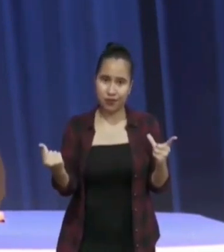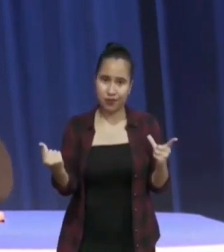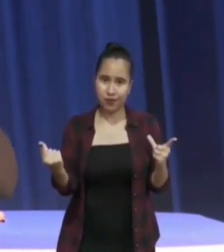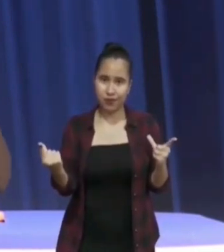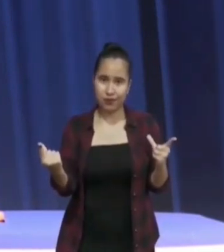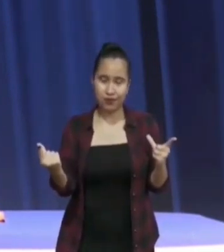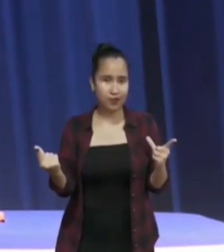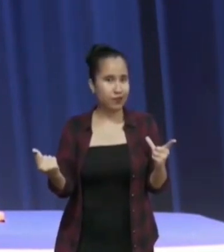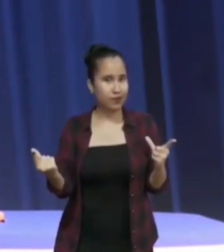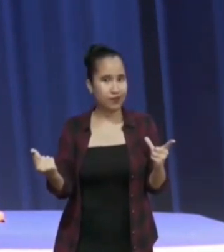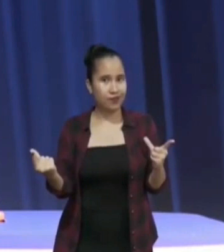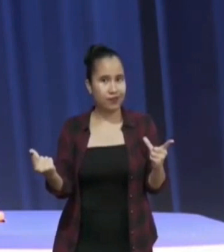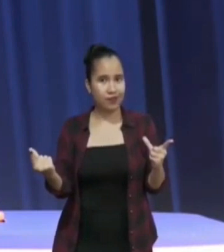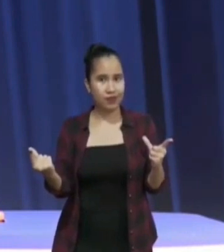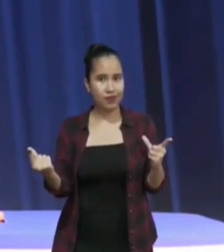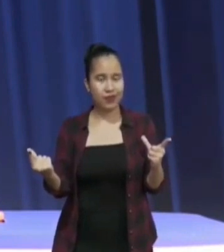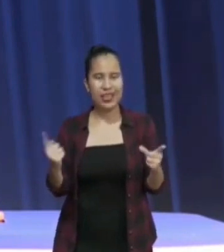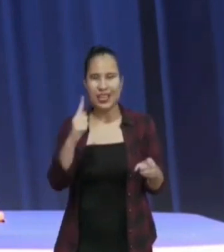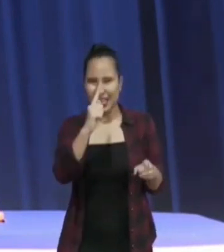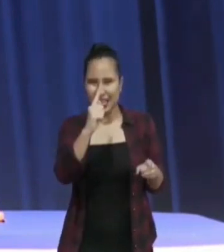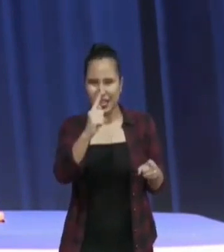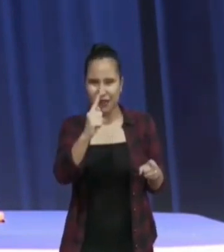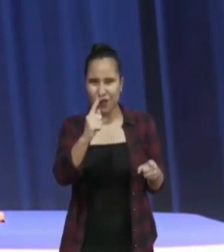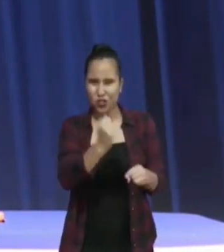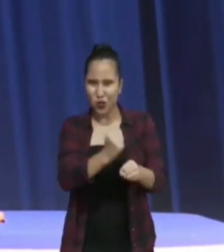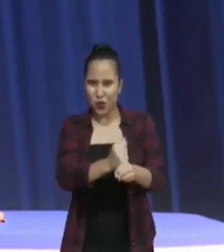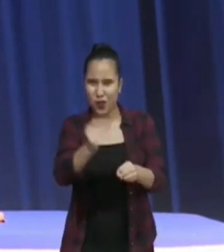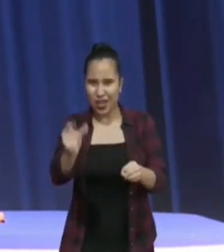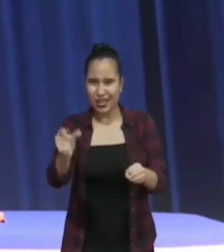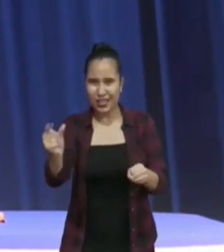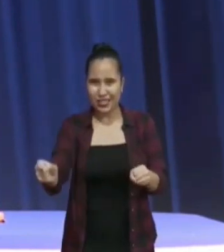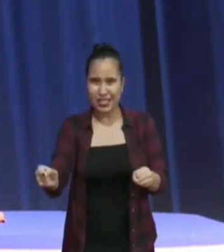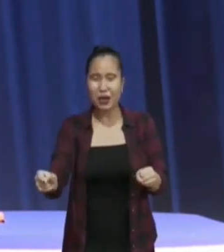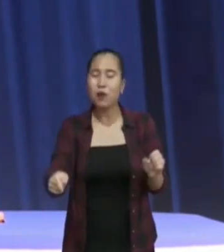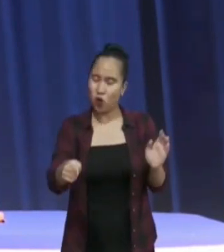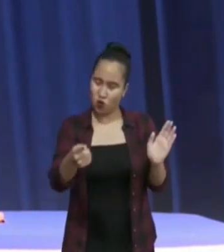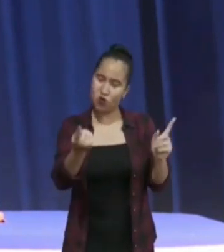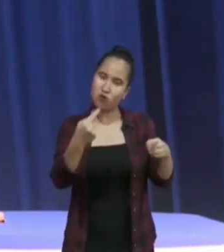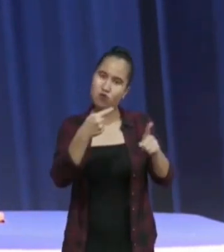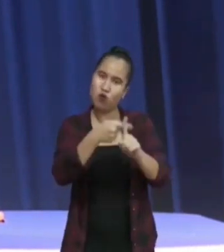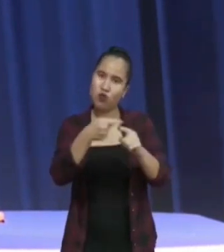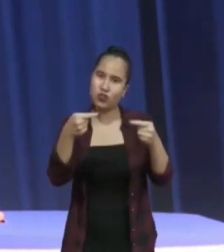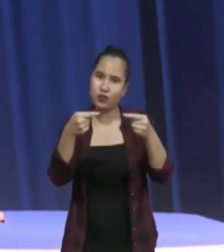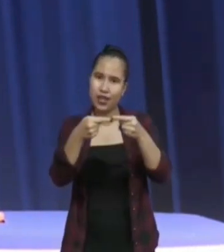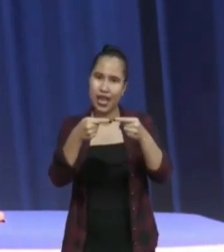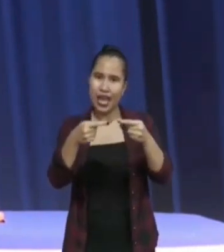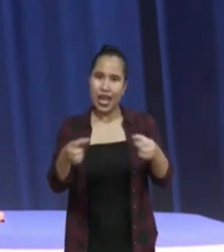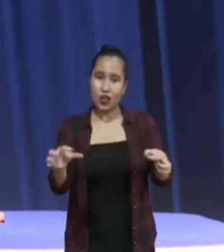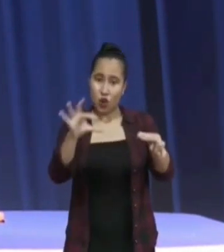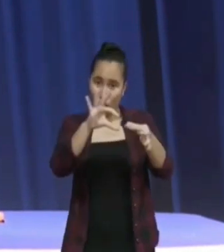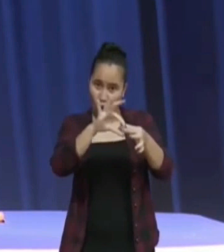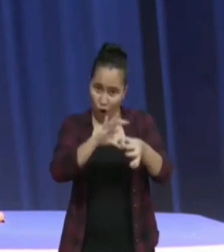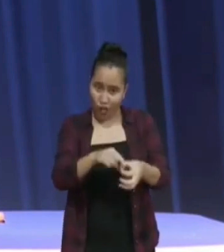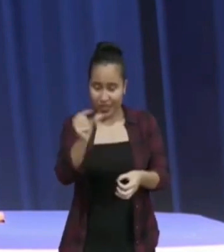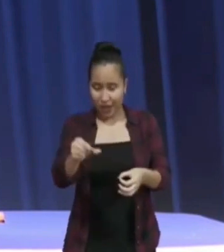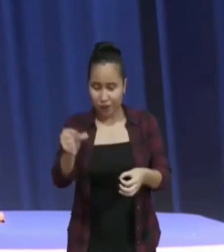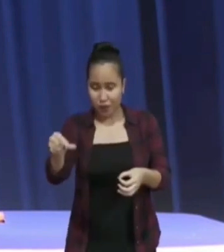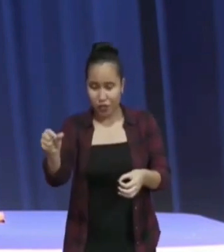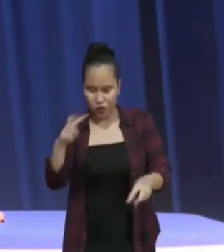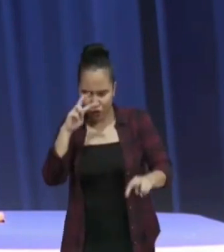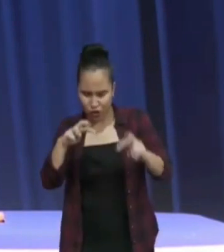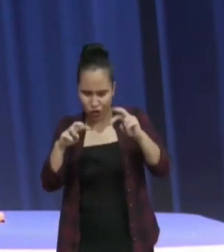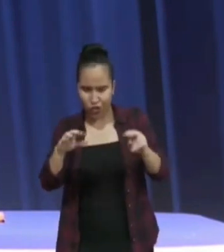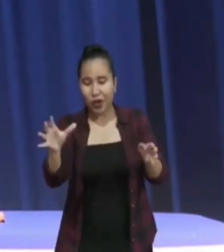een van onze werknemers was ook positief getest. De contactpersonen zijn in kaart gebracht en die contactpersonen zijn ook in